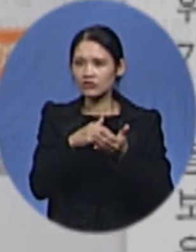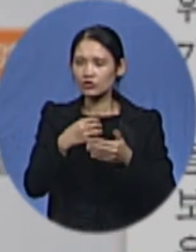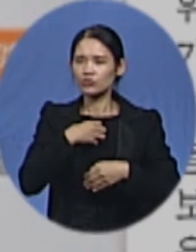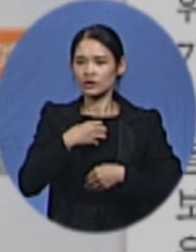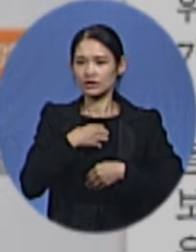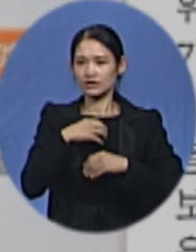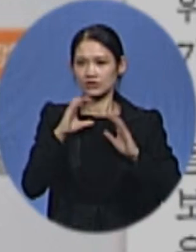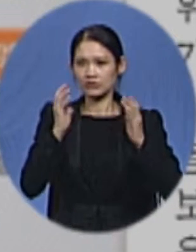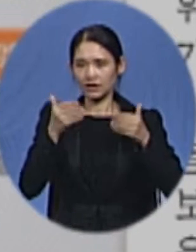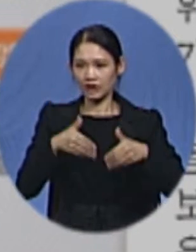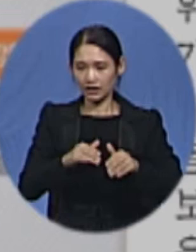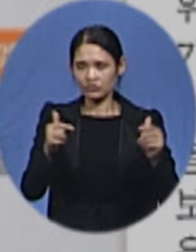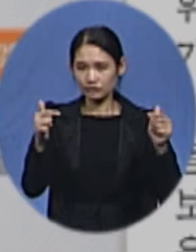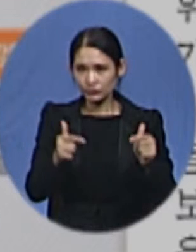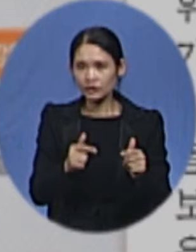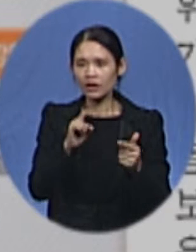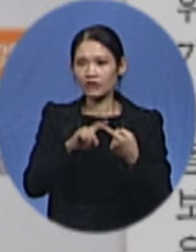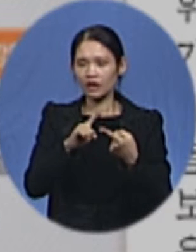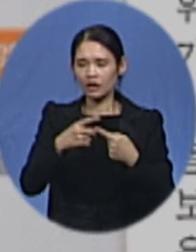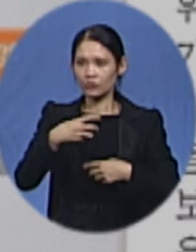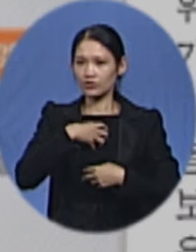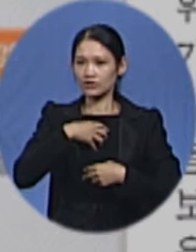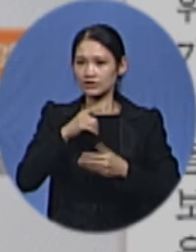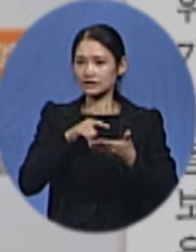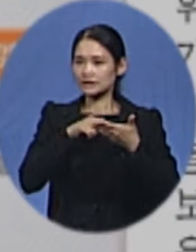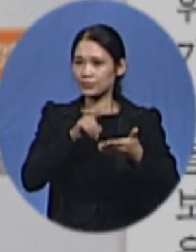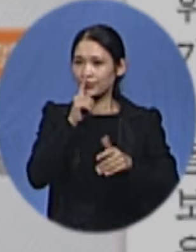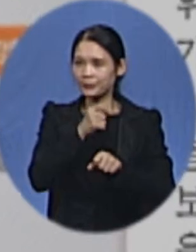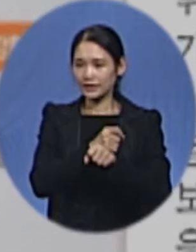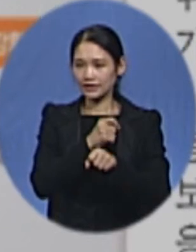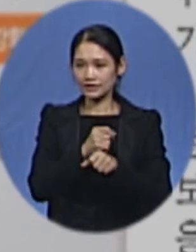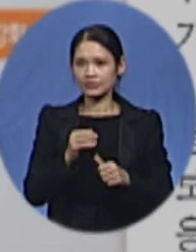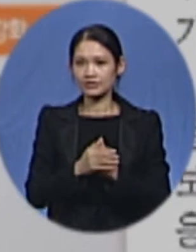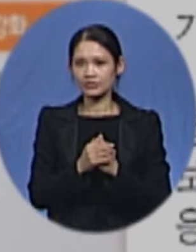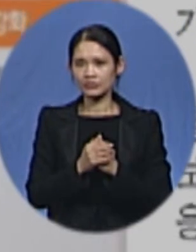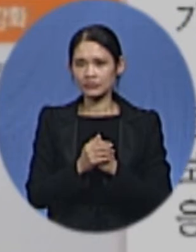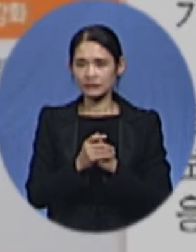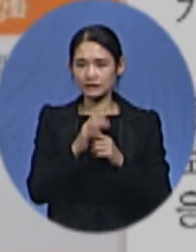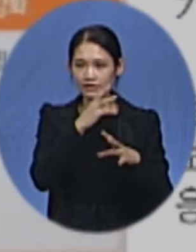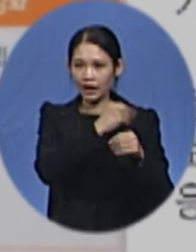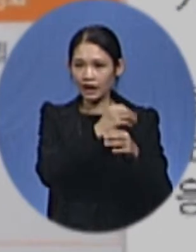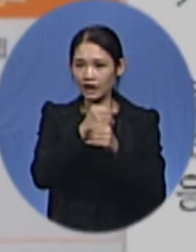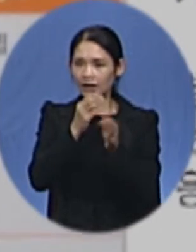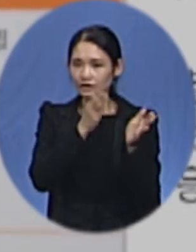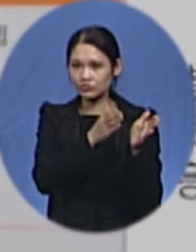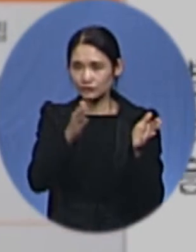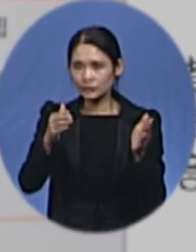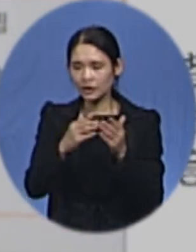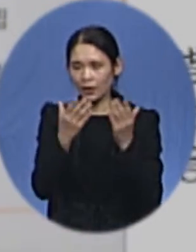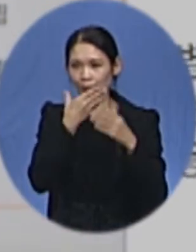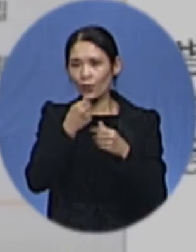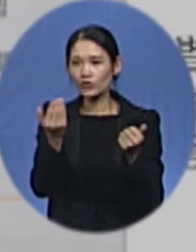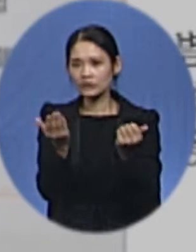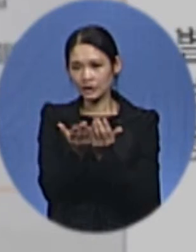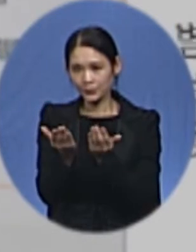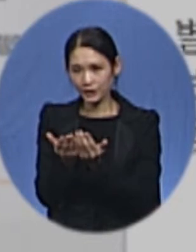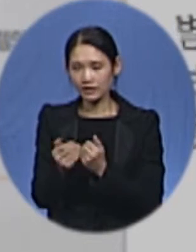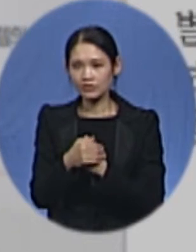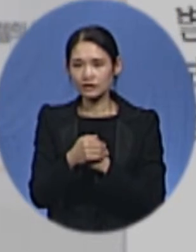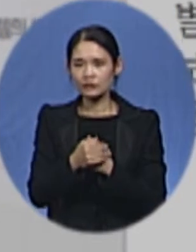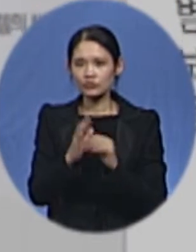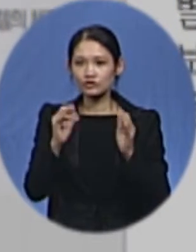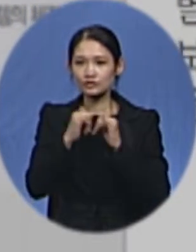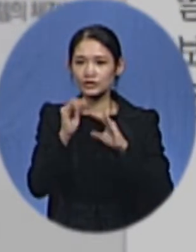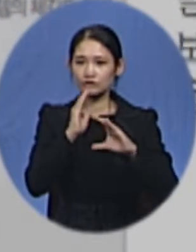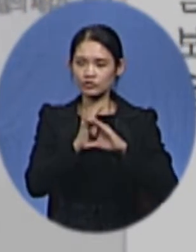등 미래 위기를 극복하겠다고 밝혔습니다. 생애 주기별 맞춤형 복지 내실화, 국민 중심